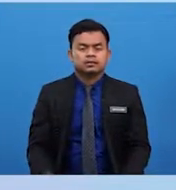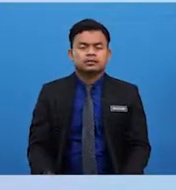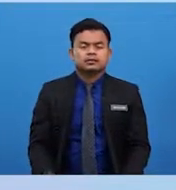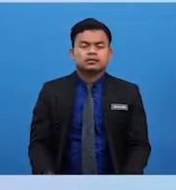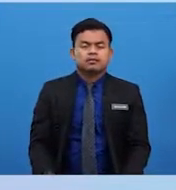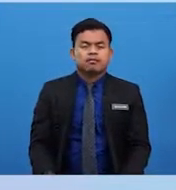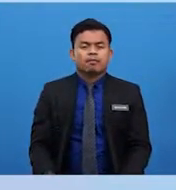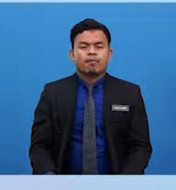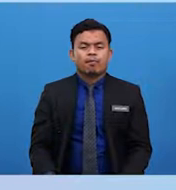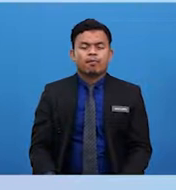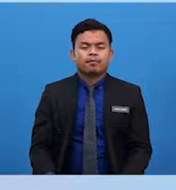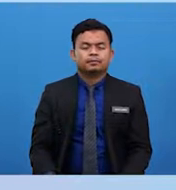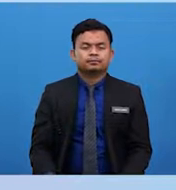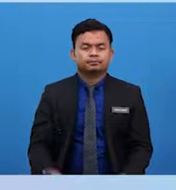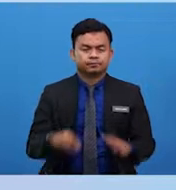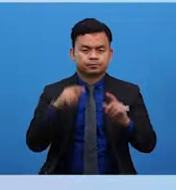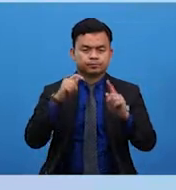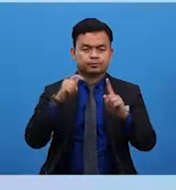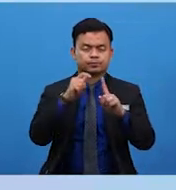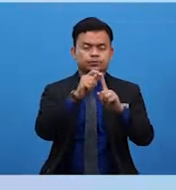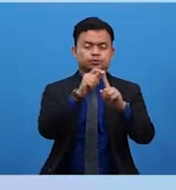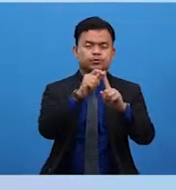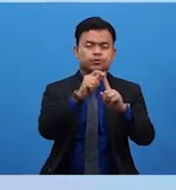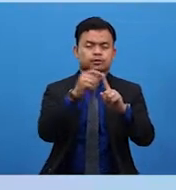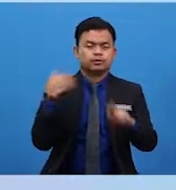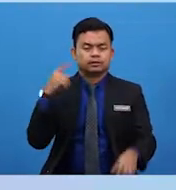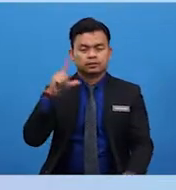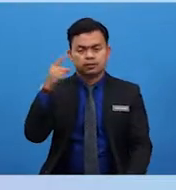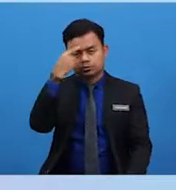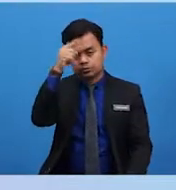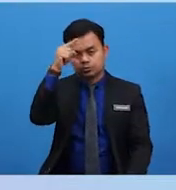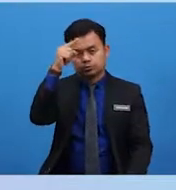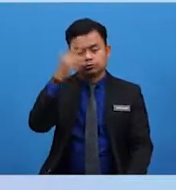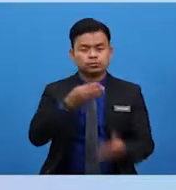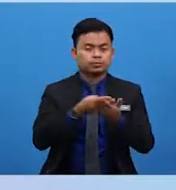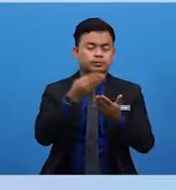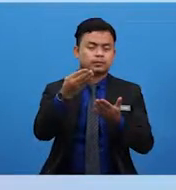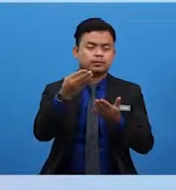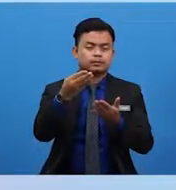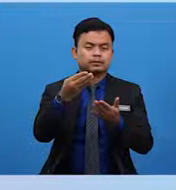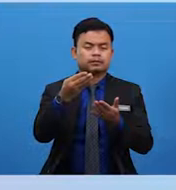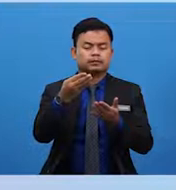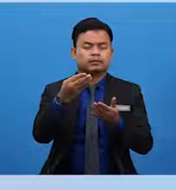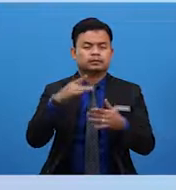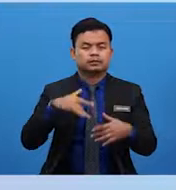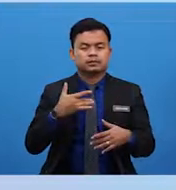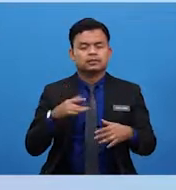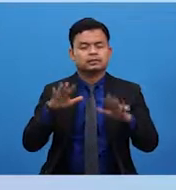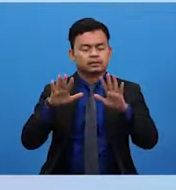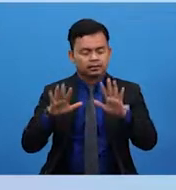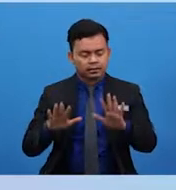kirim bisa dalamnya Oke 7 hormon ini dalam pengkaryaan adalah untuk memberi efek